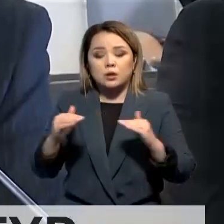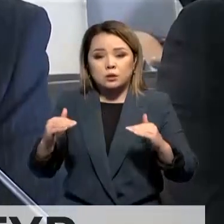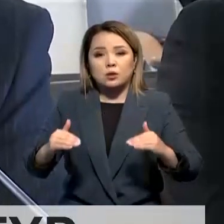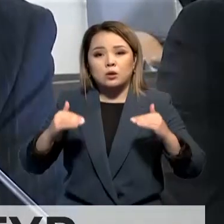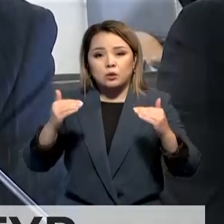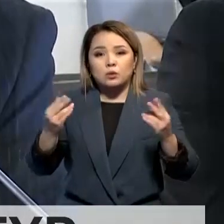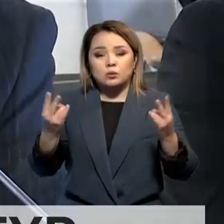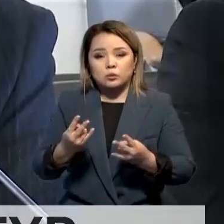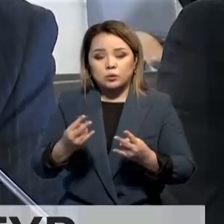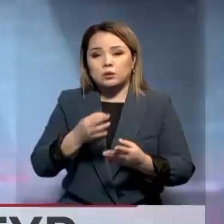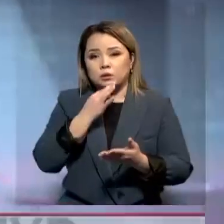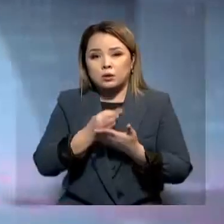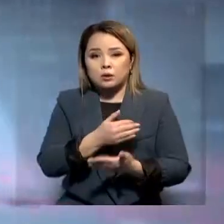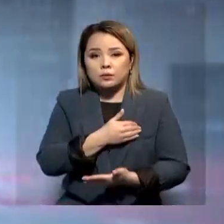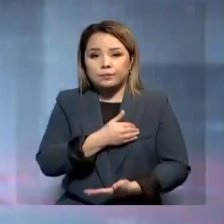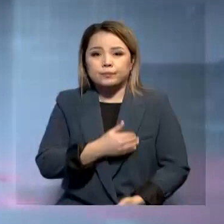көтеру керек сияқты.